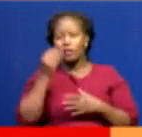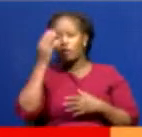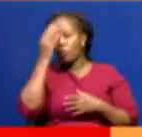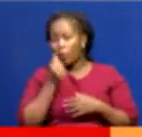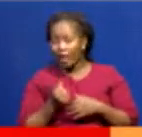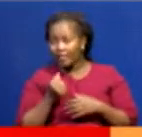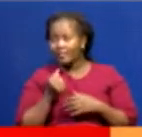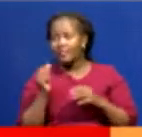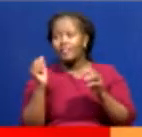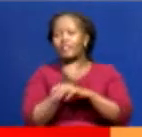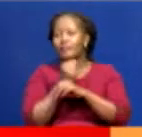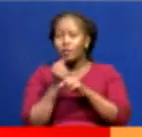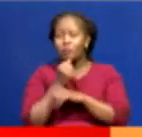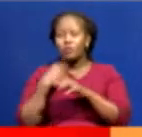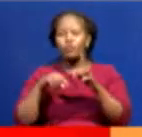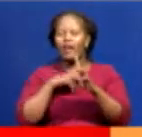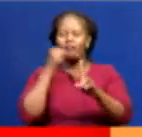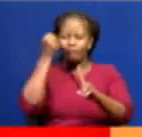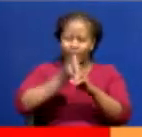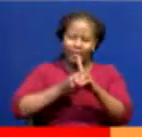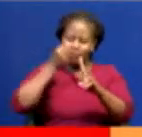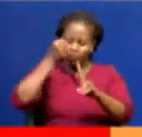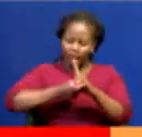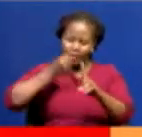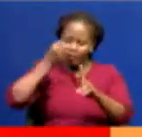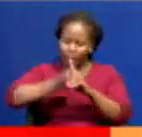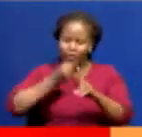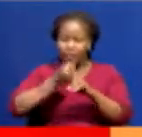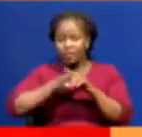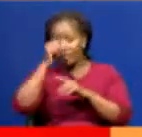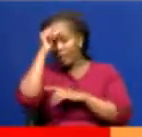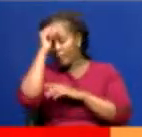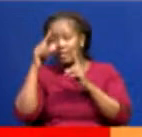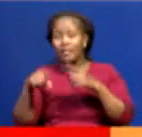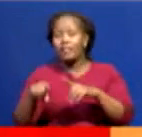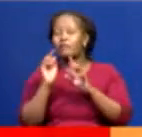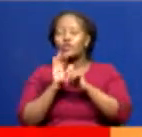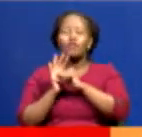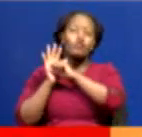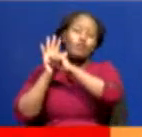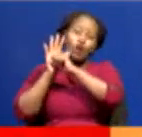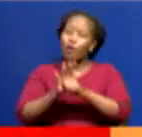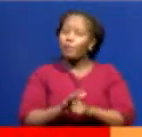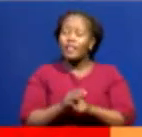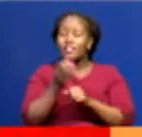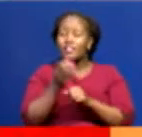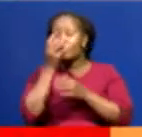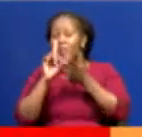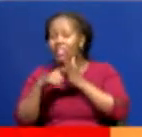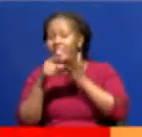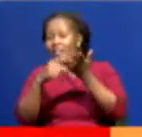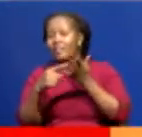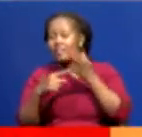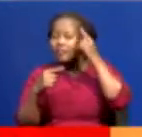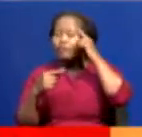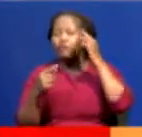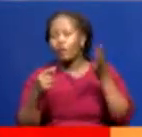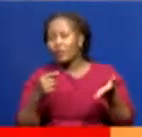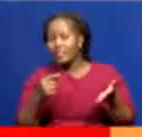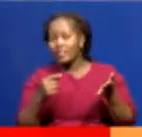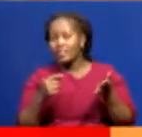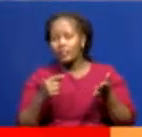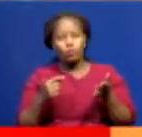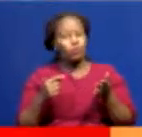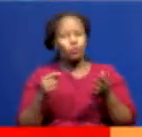haiwezekani kamwe tumepigania hii serikali na wao walimuumiza sana William Ruto, alafu wakuje tukae chini kwa meza tukiongea. We will not,